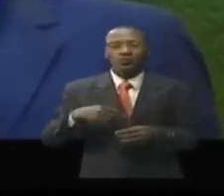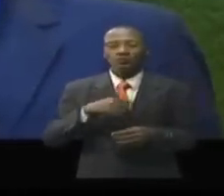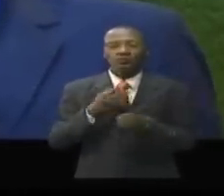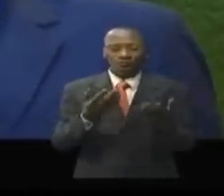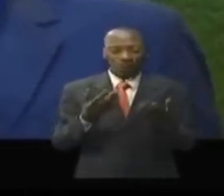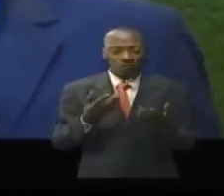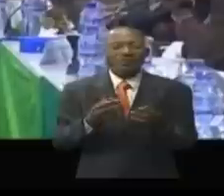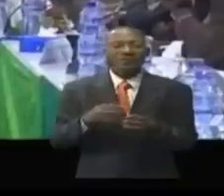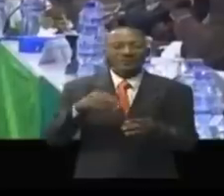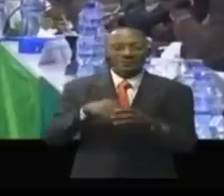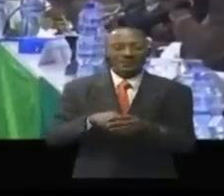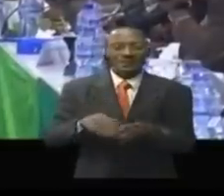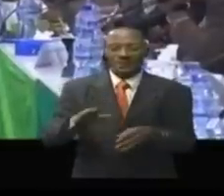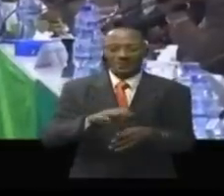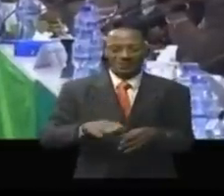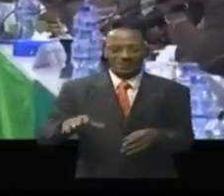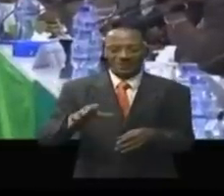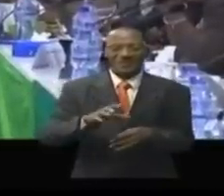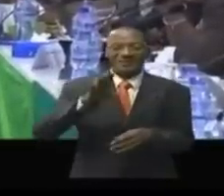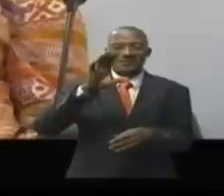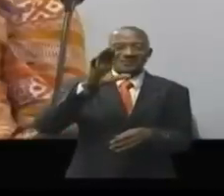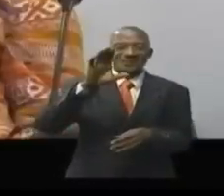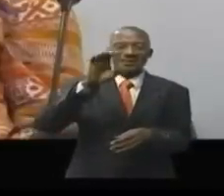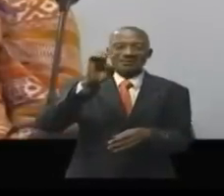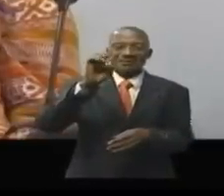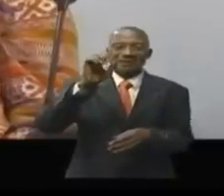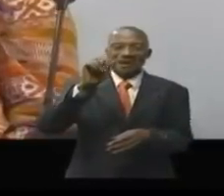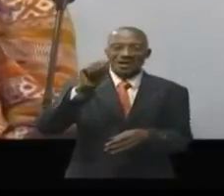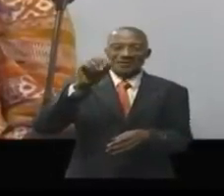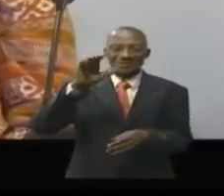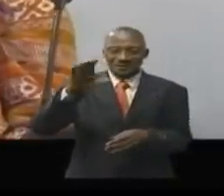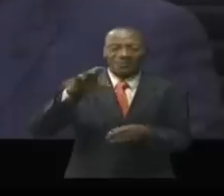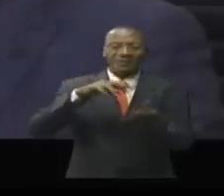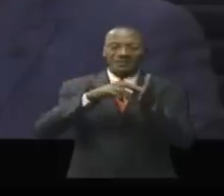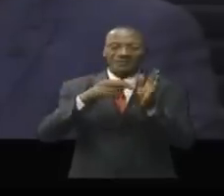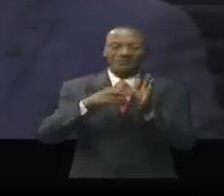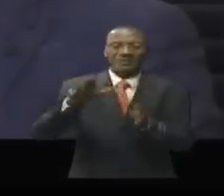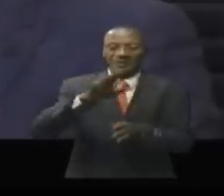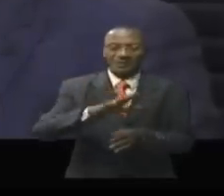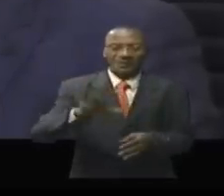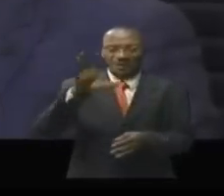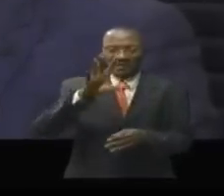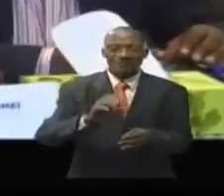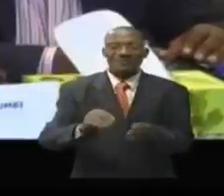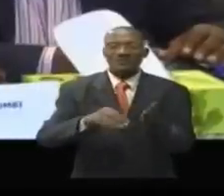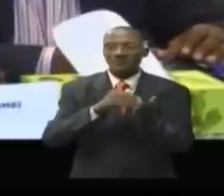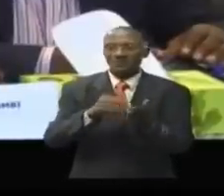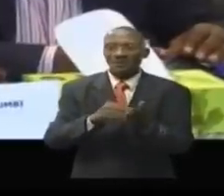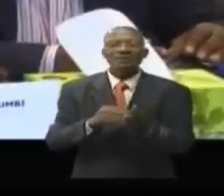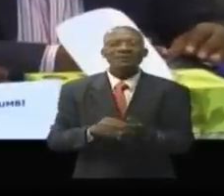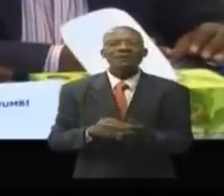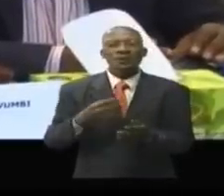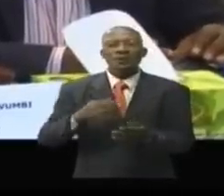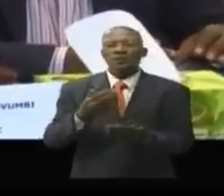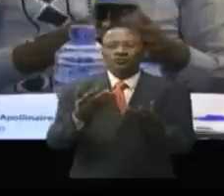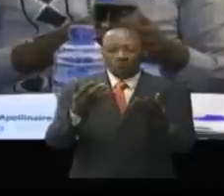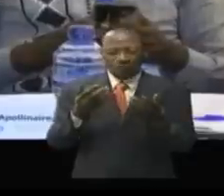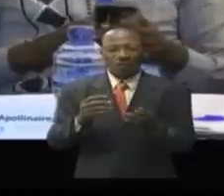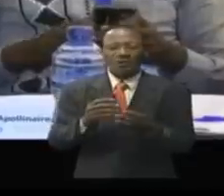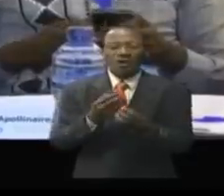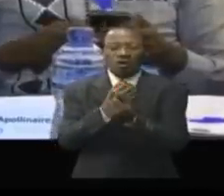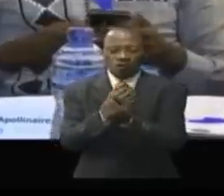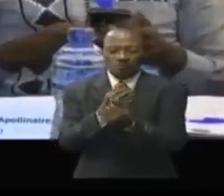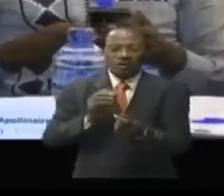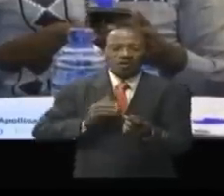portés par des acteurs réels, c'est-à-dire des gens qui développent l'économie endogène en respectant l'environnement. C'est une très très bonne chose. La